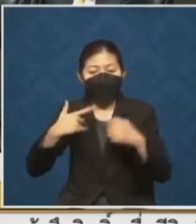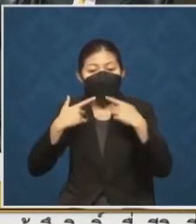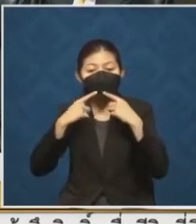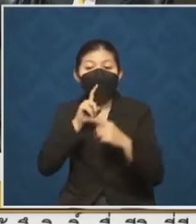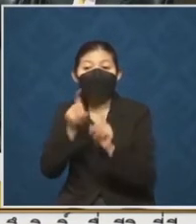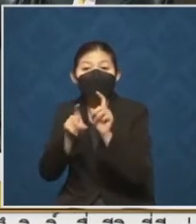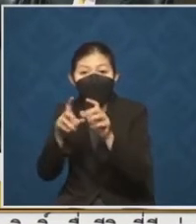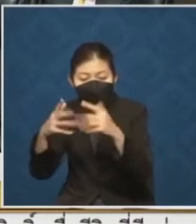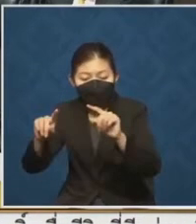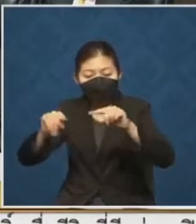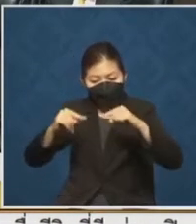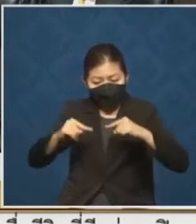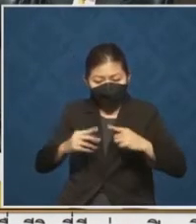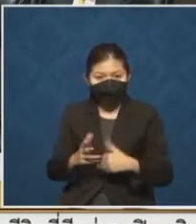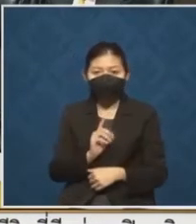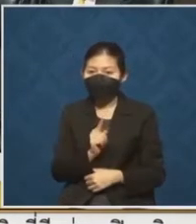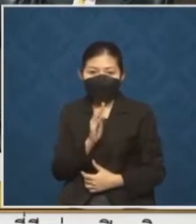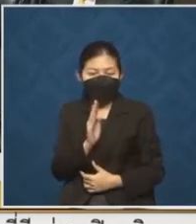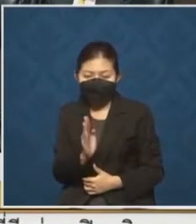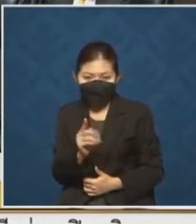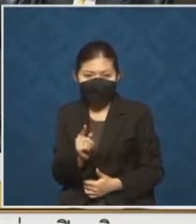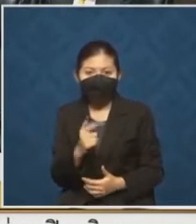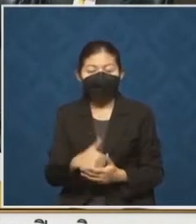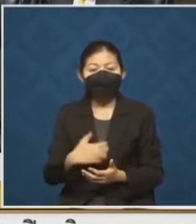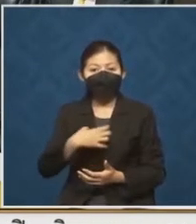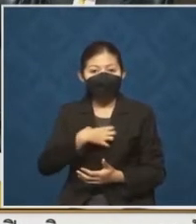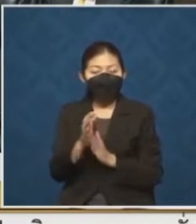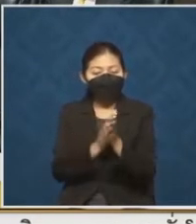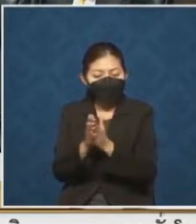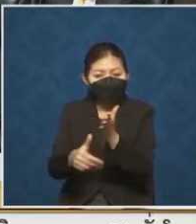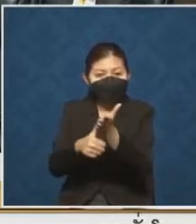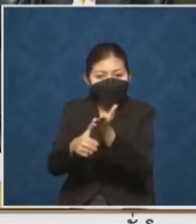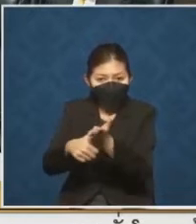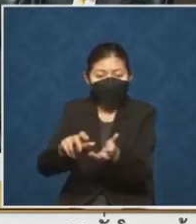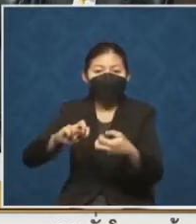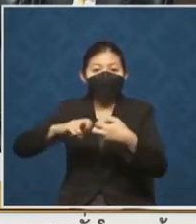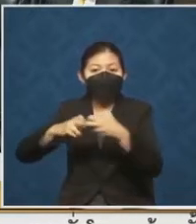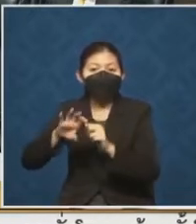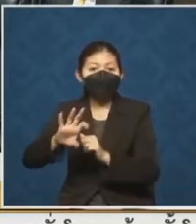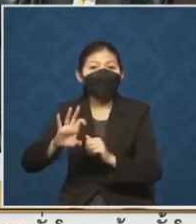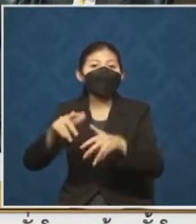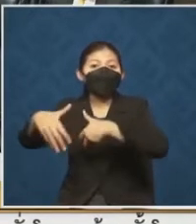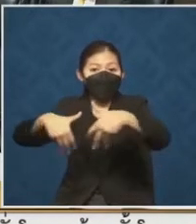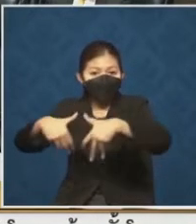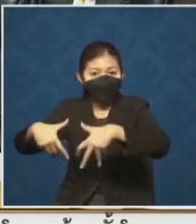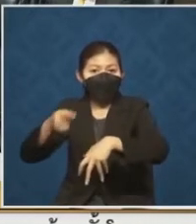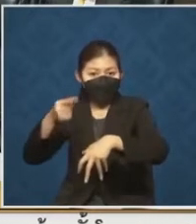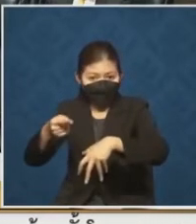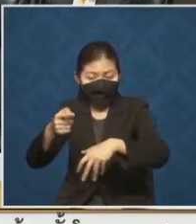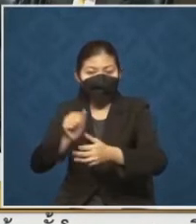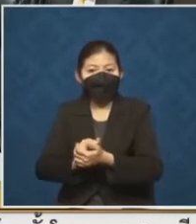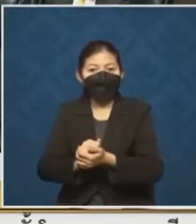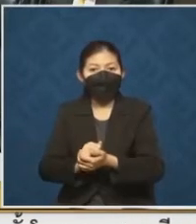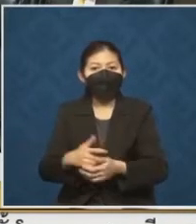เป็นประโยชน์ถ้าคณะรัฐมนตรีในตอบข้อที่จริงที่เพราะเราซักถามที่เป็นความ